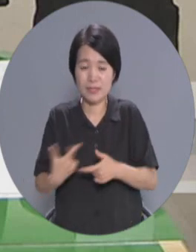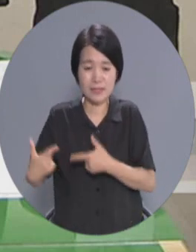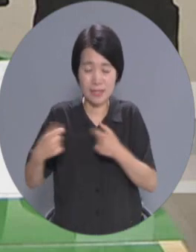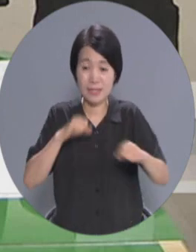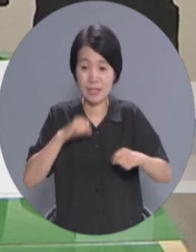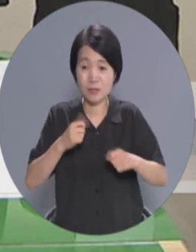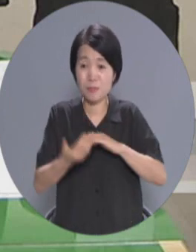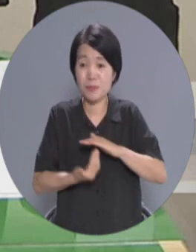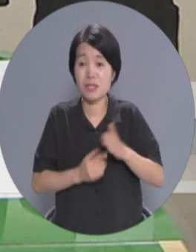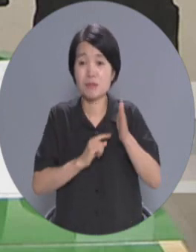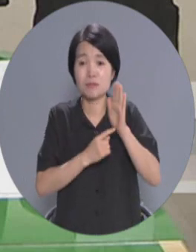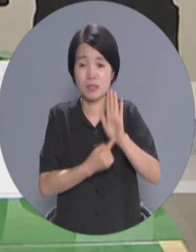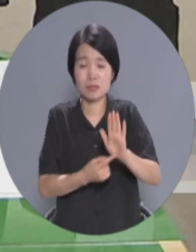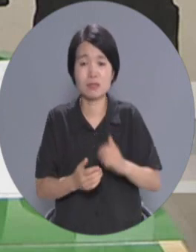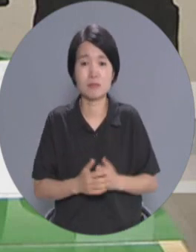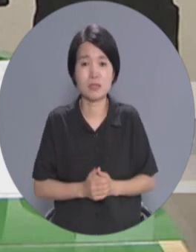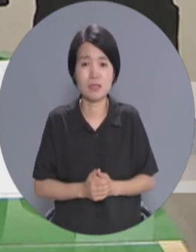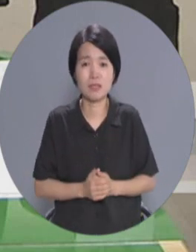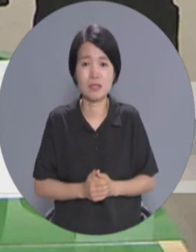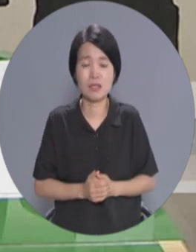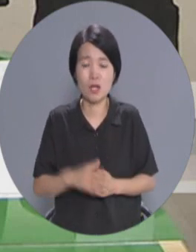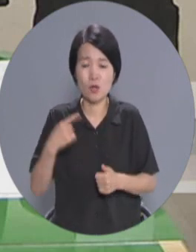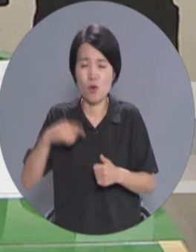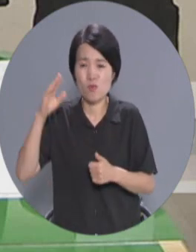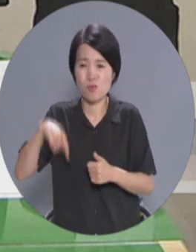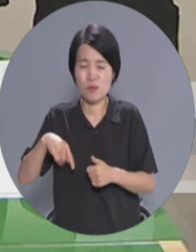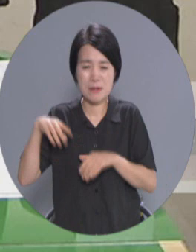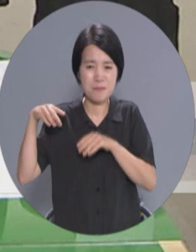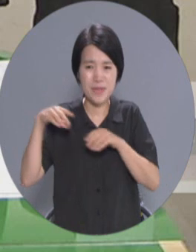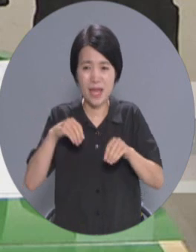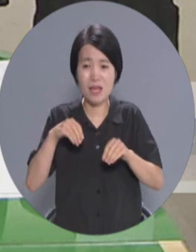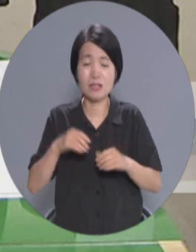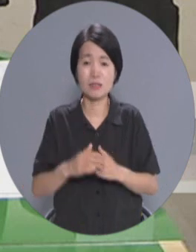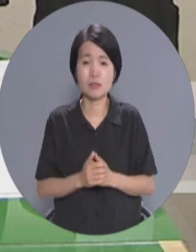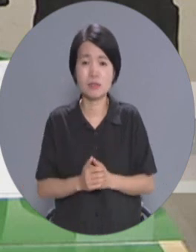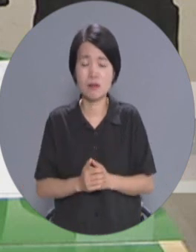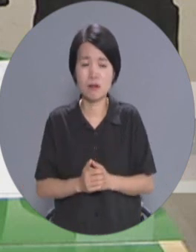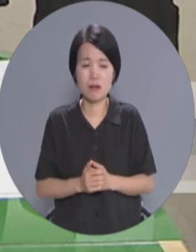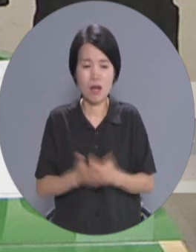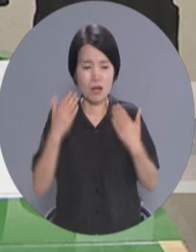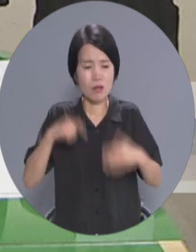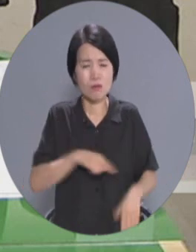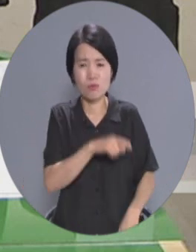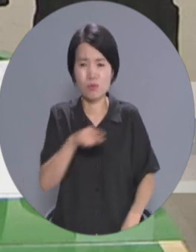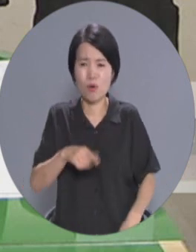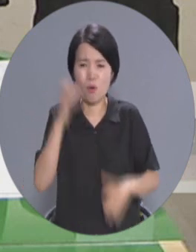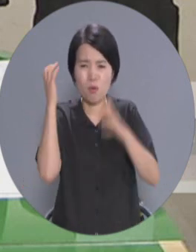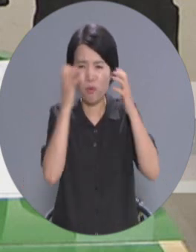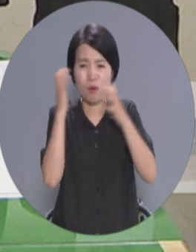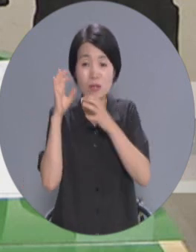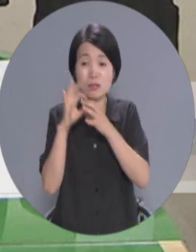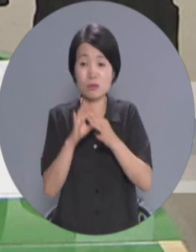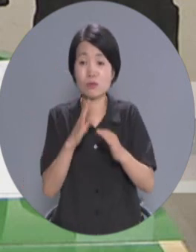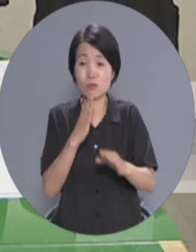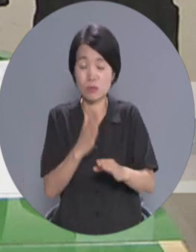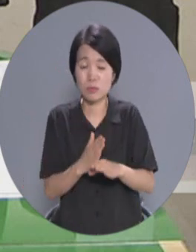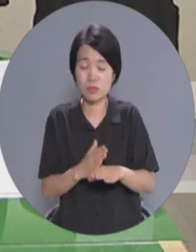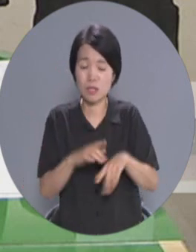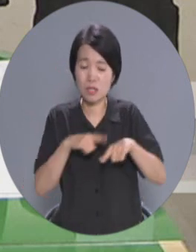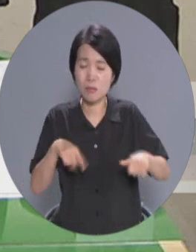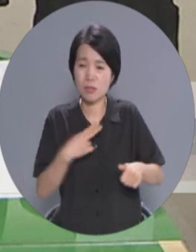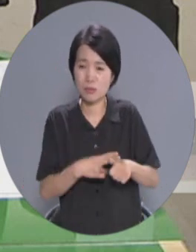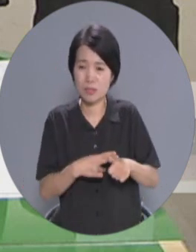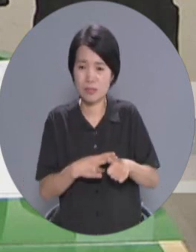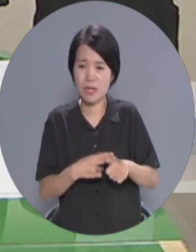행동을 예고했습니다. 하지만 교육부가 제동을 걸면서 현장에선 혼란이 계속되고 있는데요.